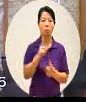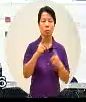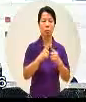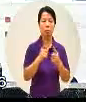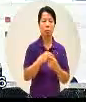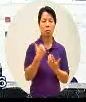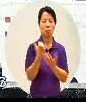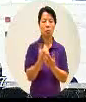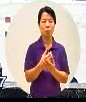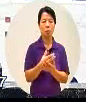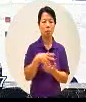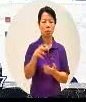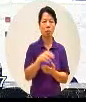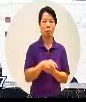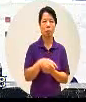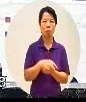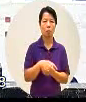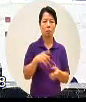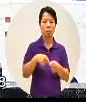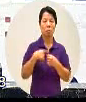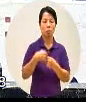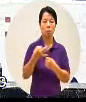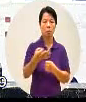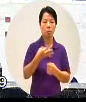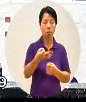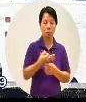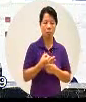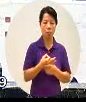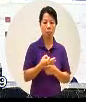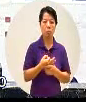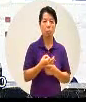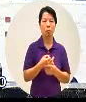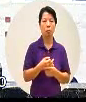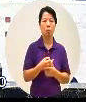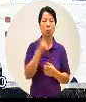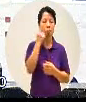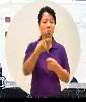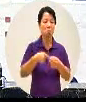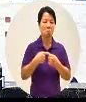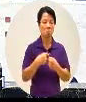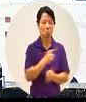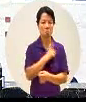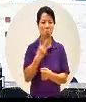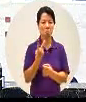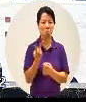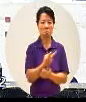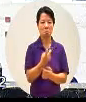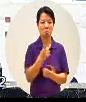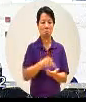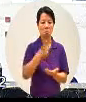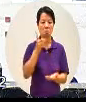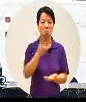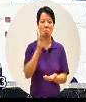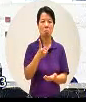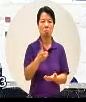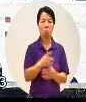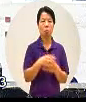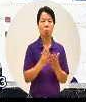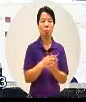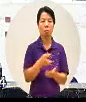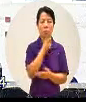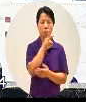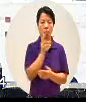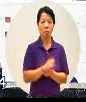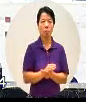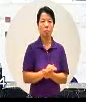听听就笑，唔说一个你要相信，啊无常任文官佮代理顾问， 无啊顾问 好，那许局